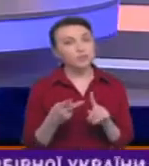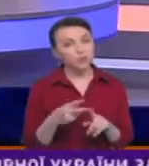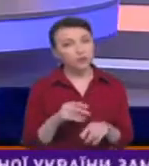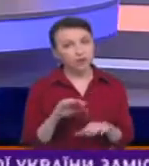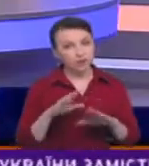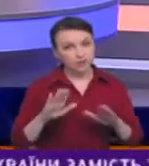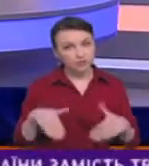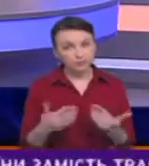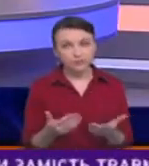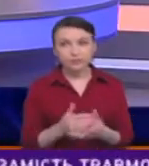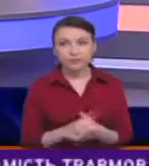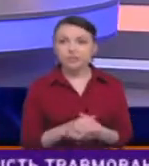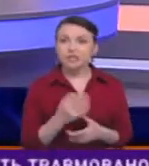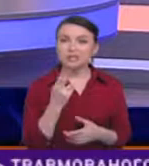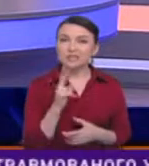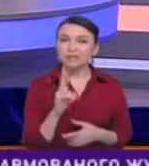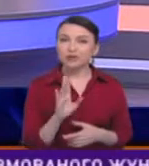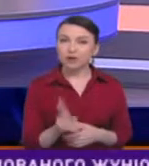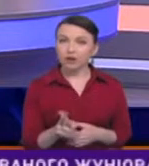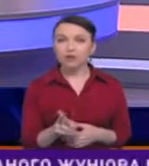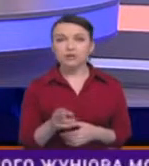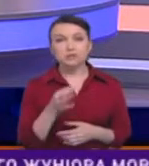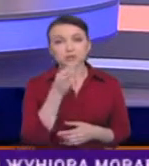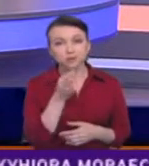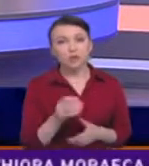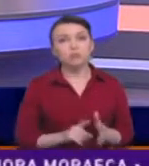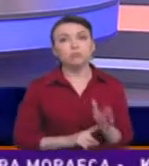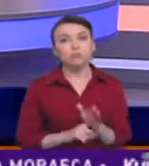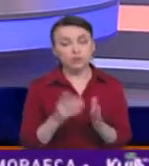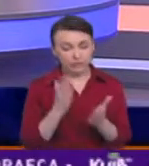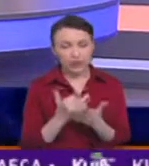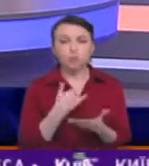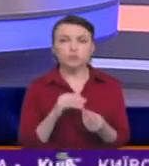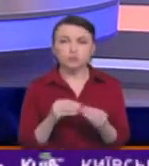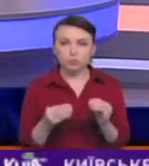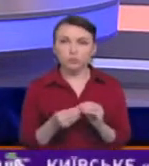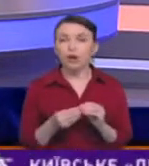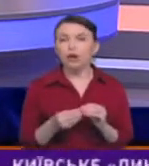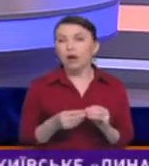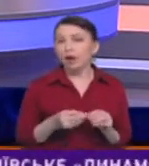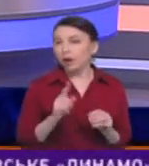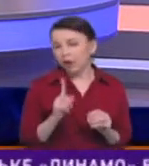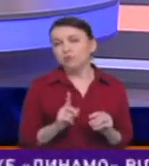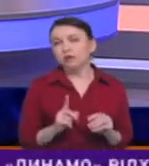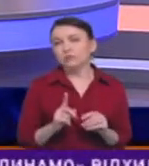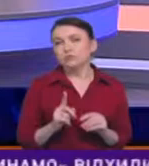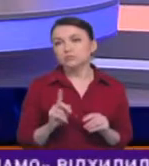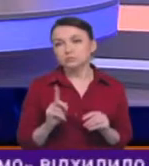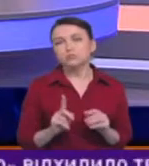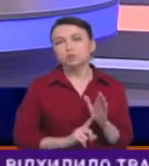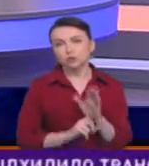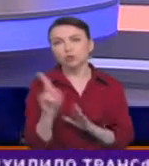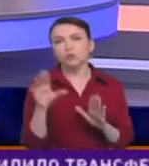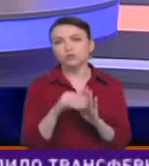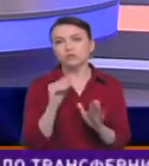за яким сьогодні Центральна виборча комісія, пані Наталя, сказала, що ми починаємо. Там в нас є проблеми, але ну, ми генерально починають